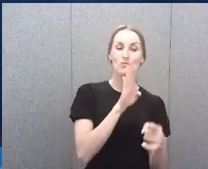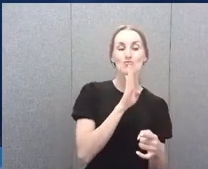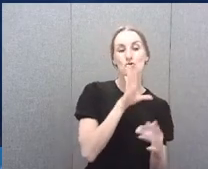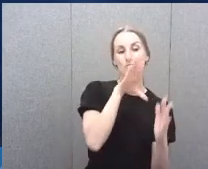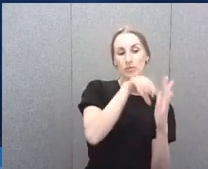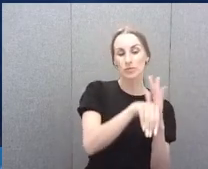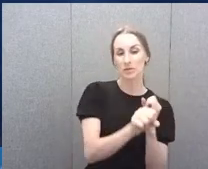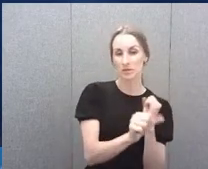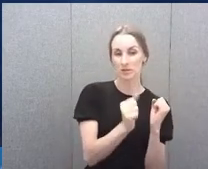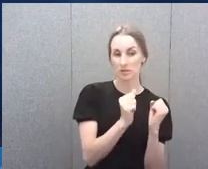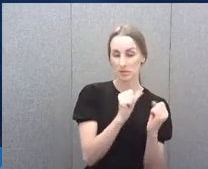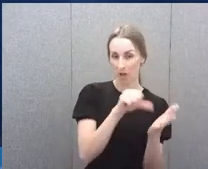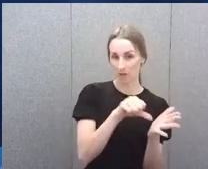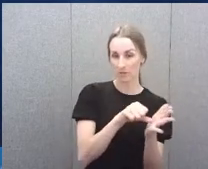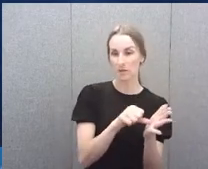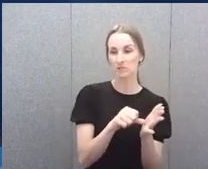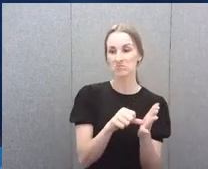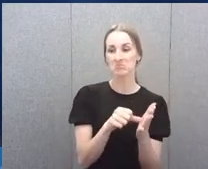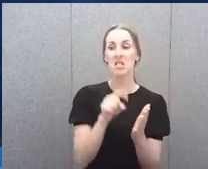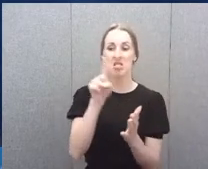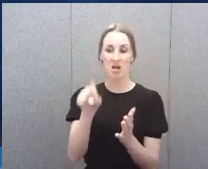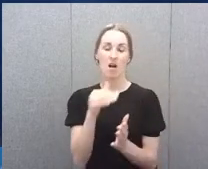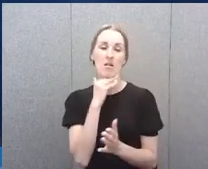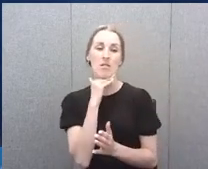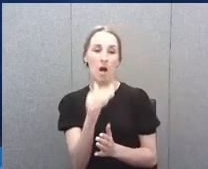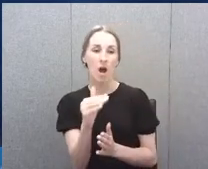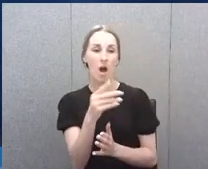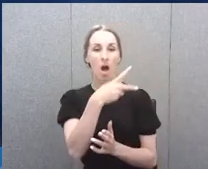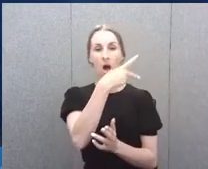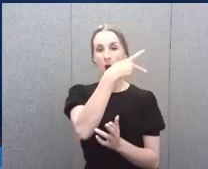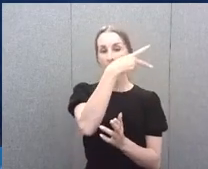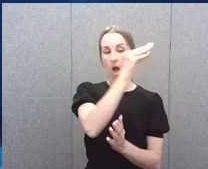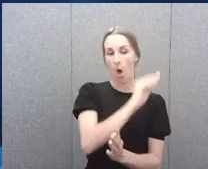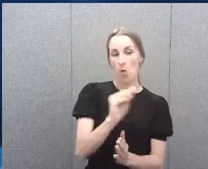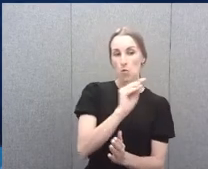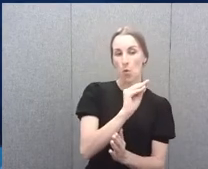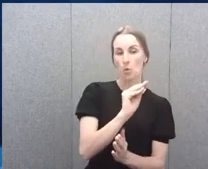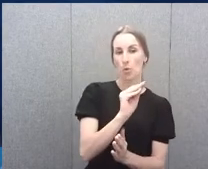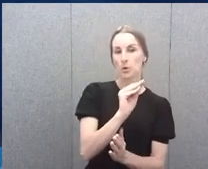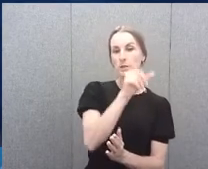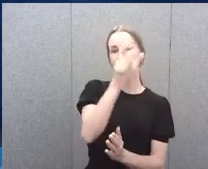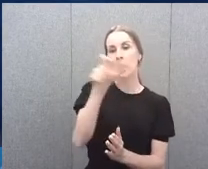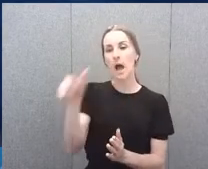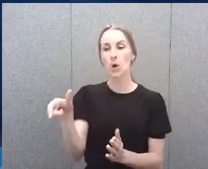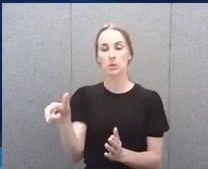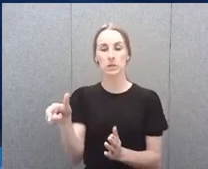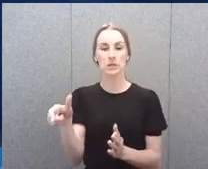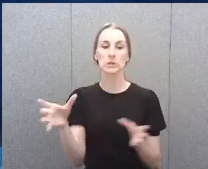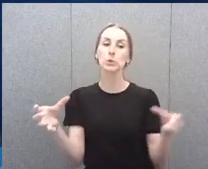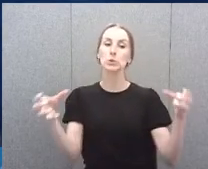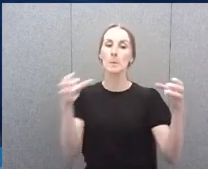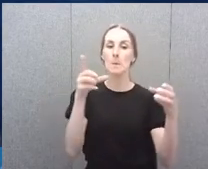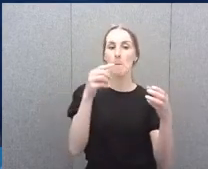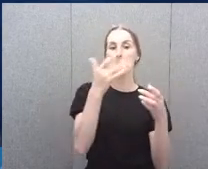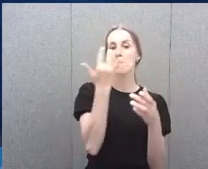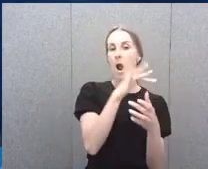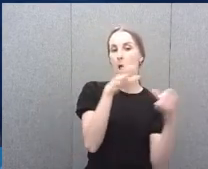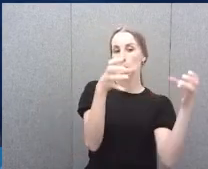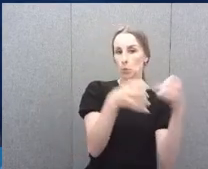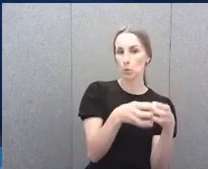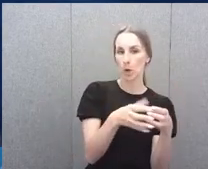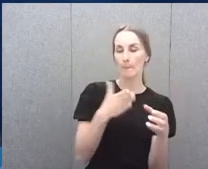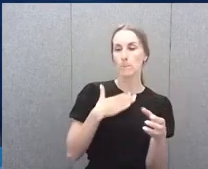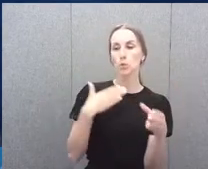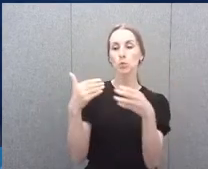участия женщин в политике. Это само собой разумеется. И наша Европейская народная партия уже не раз высказывала